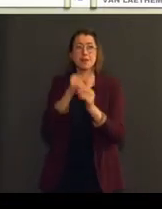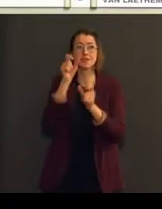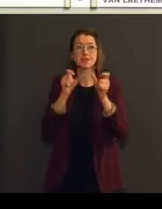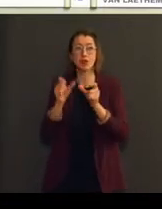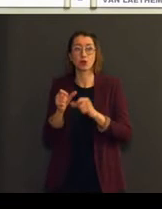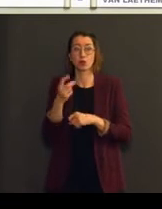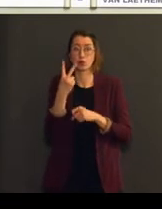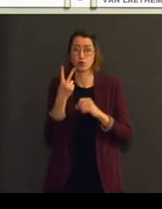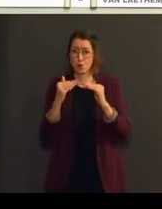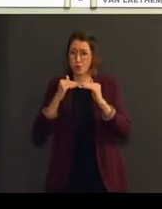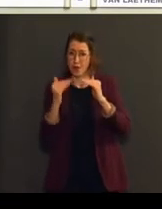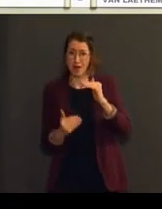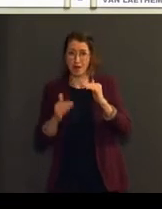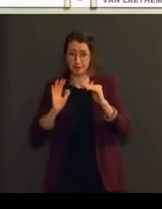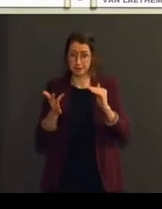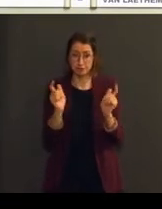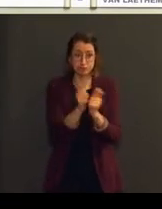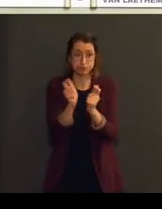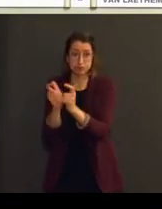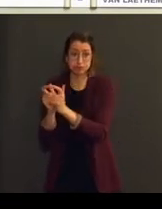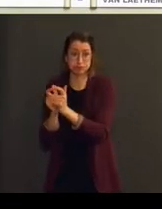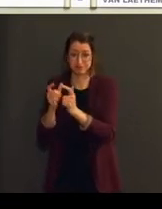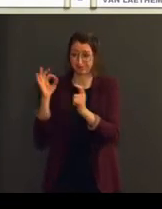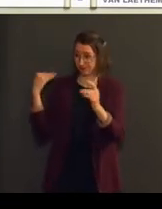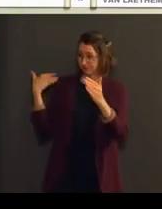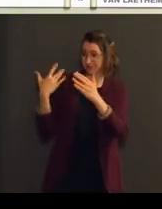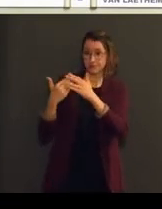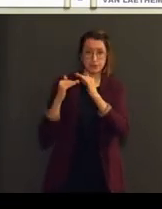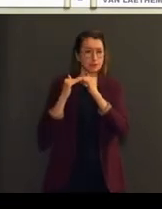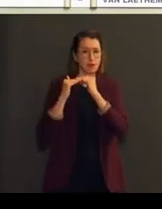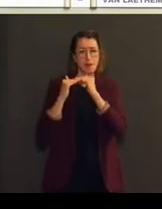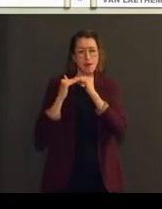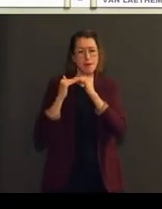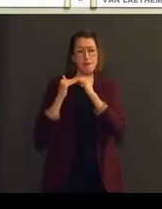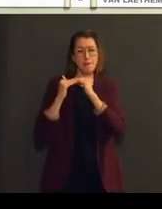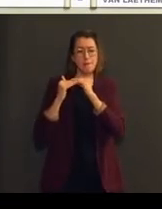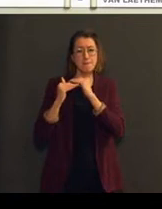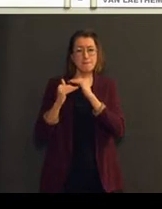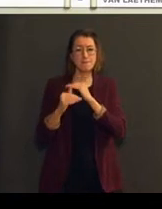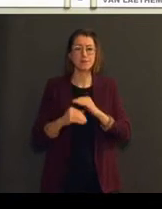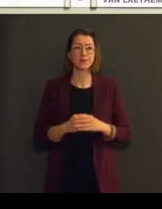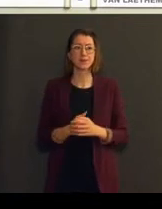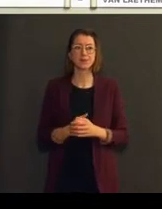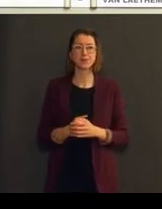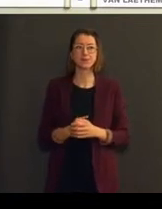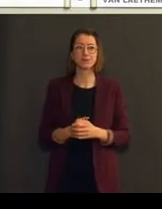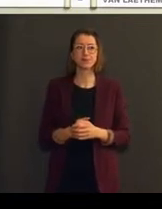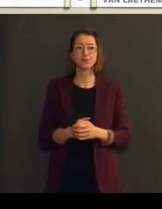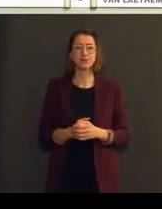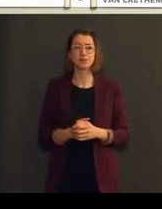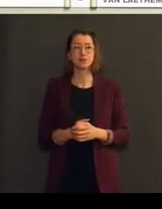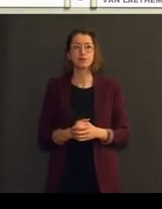reste actuellement extrêmement stable. Il n'y a pas d'échappement à ce niveau. Les grands foyers épidémiques sont